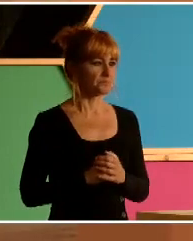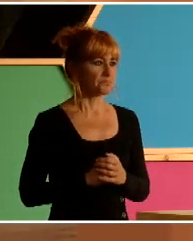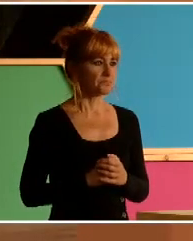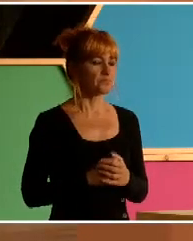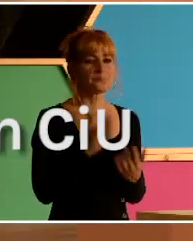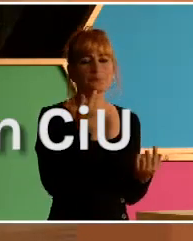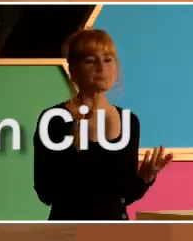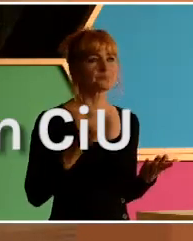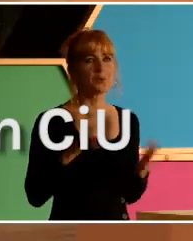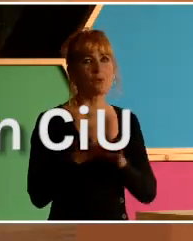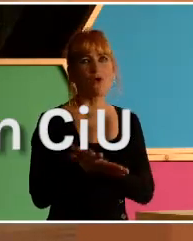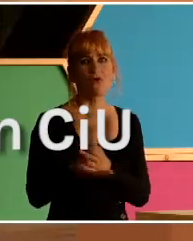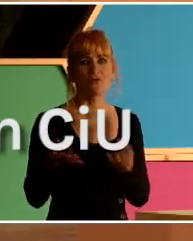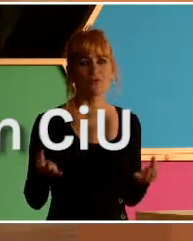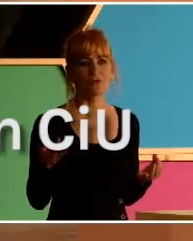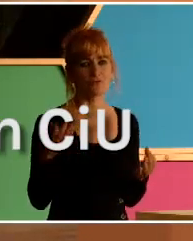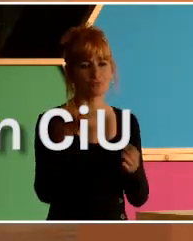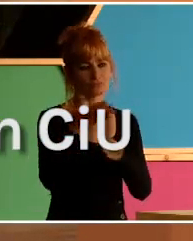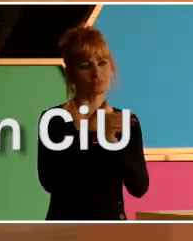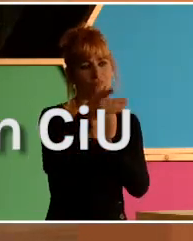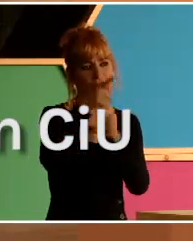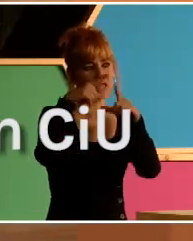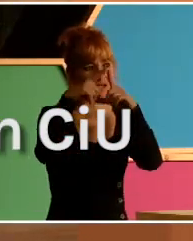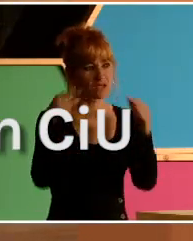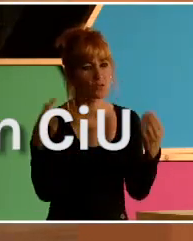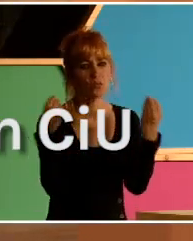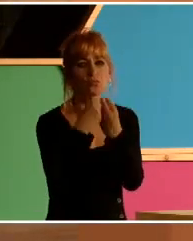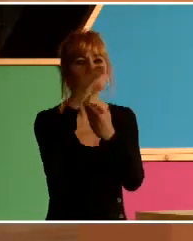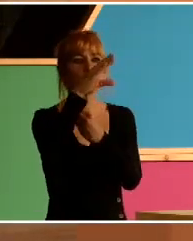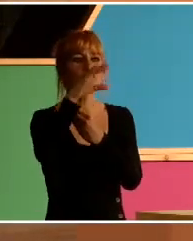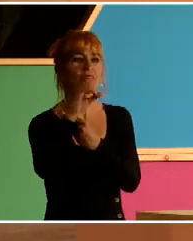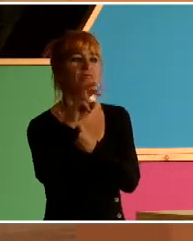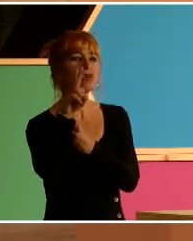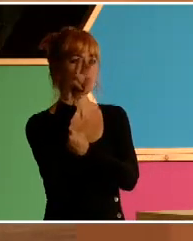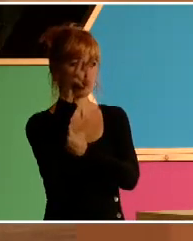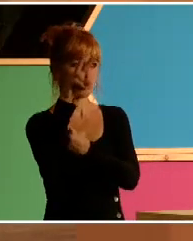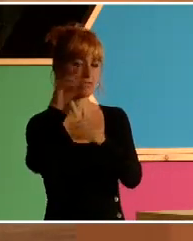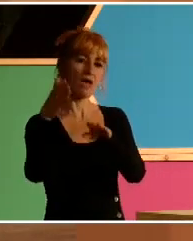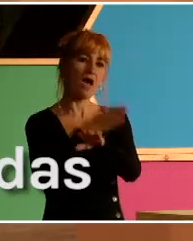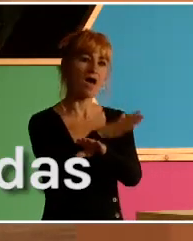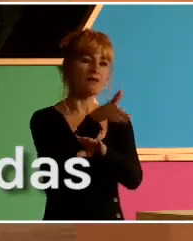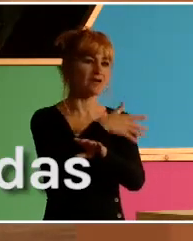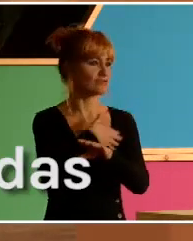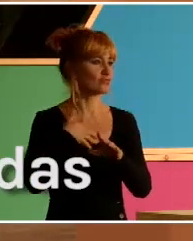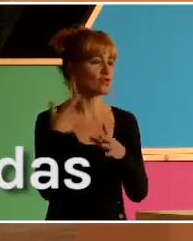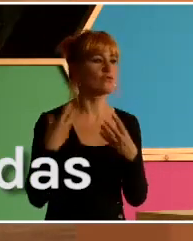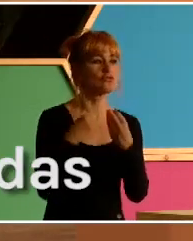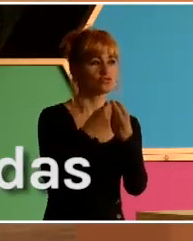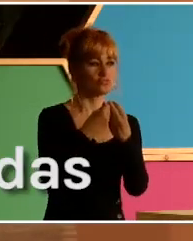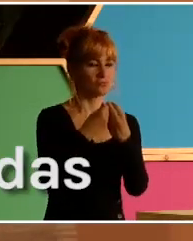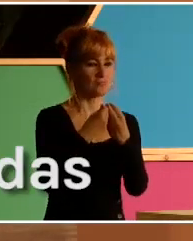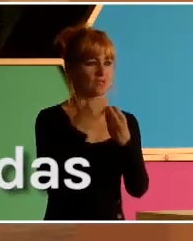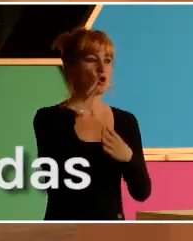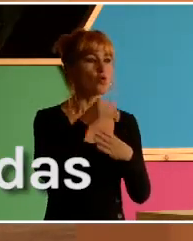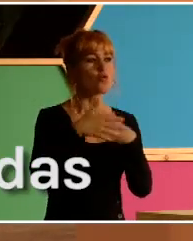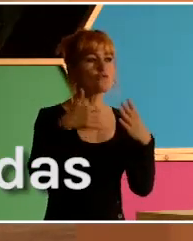com li diria el seu partit que està governant amb Convergència i Unió i que no ha volgut governar amb el govern més popular, més